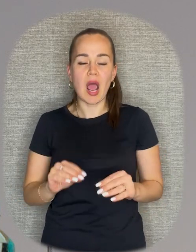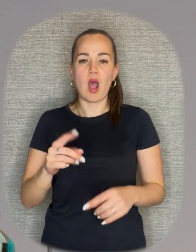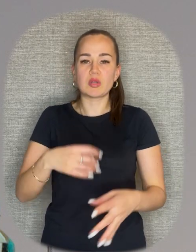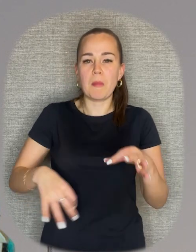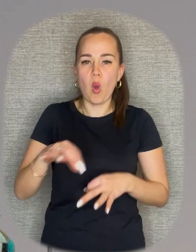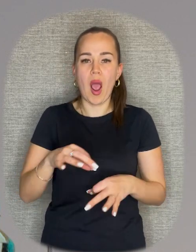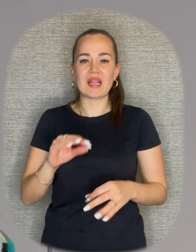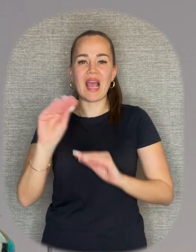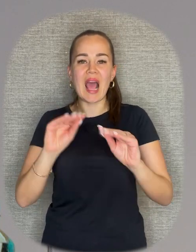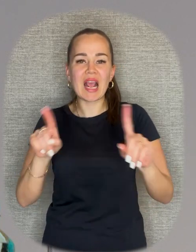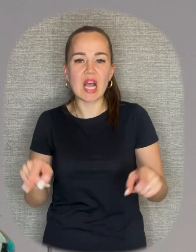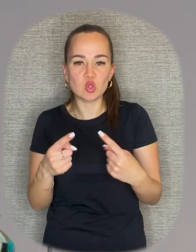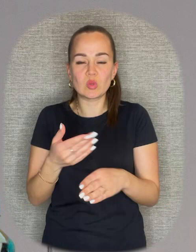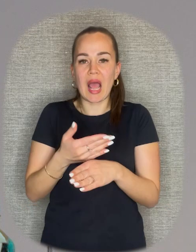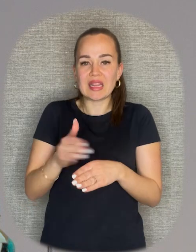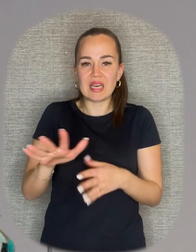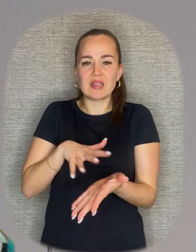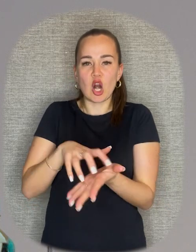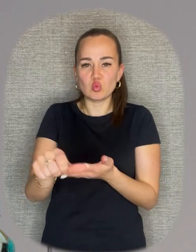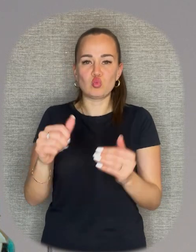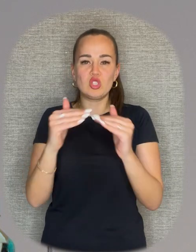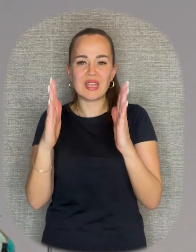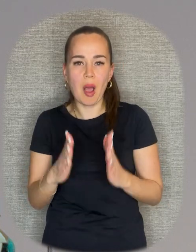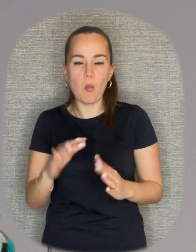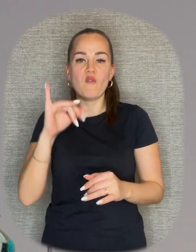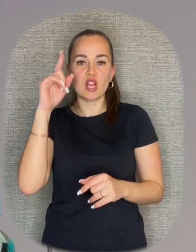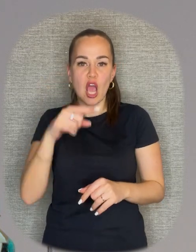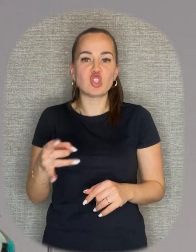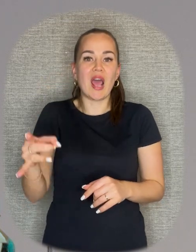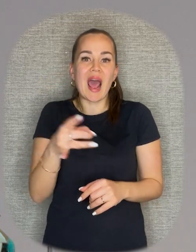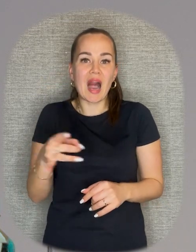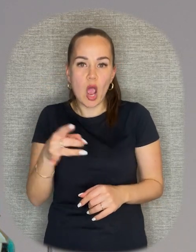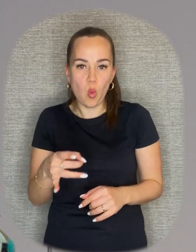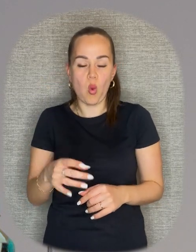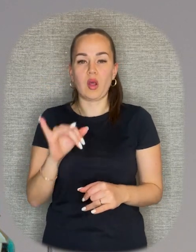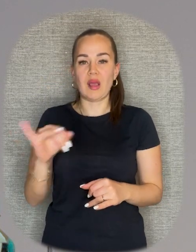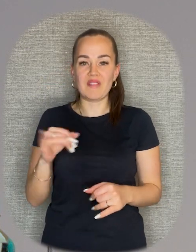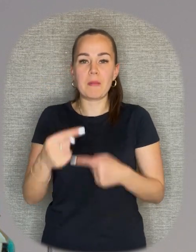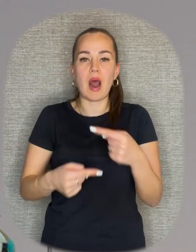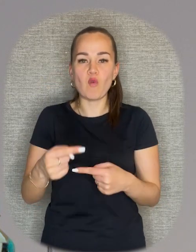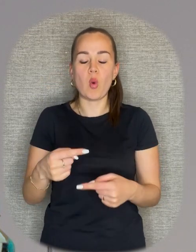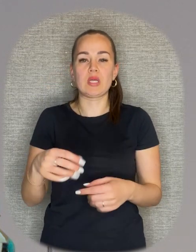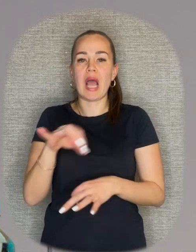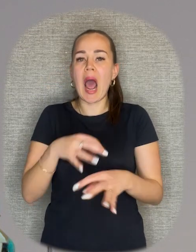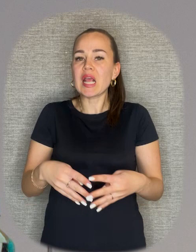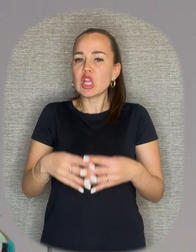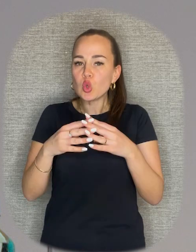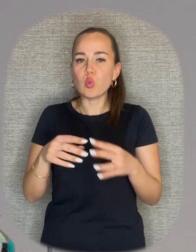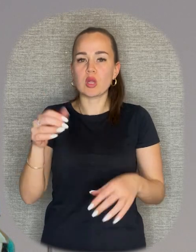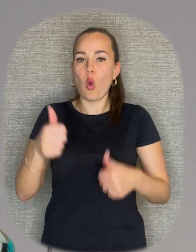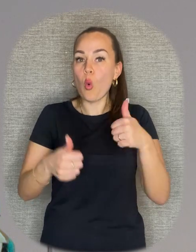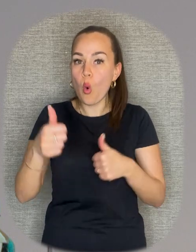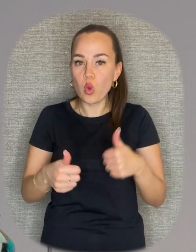составляются проекты реконструкции отдельных разрушенных домов отдельных районов проводятся архитектурные